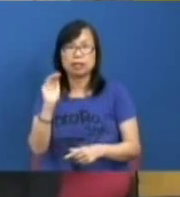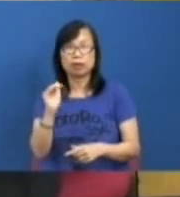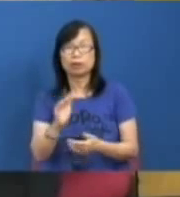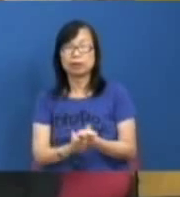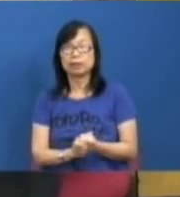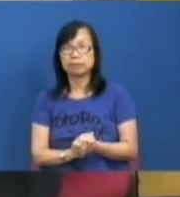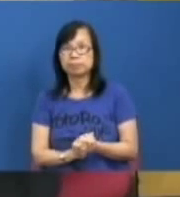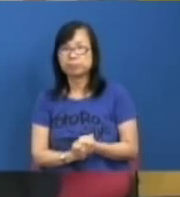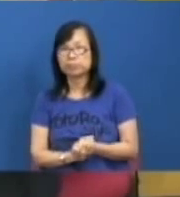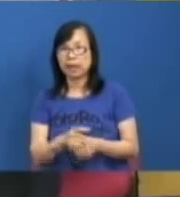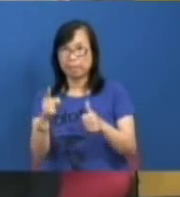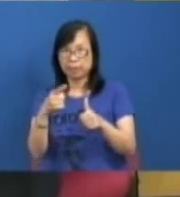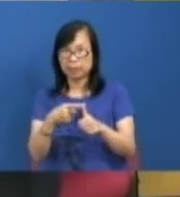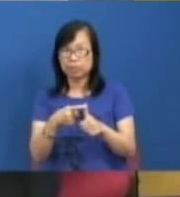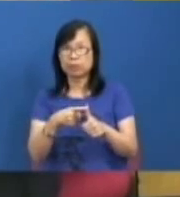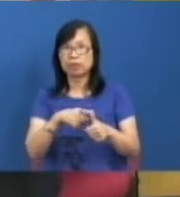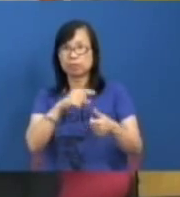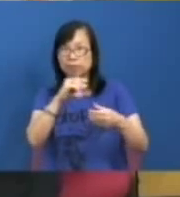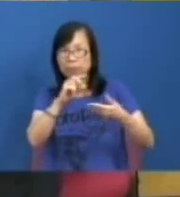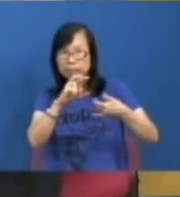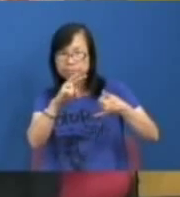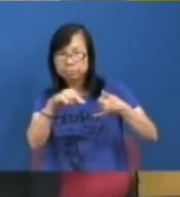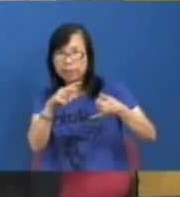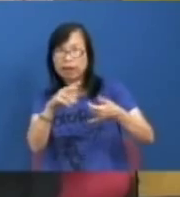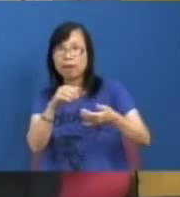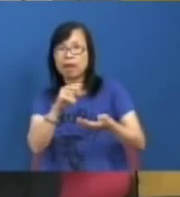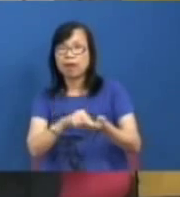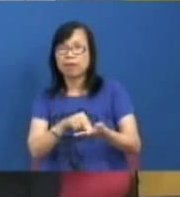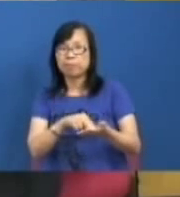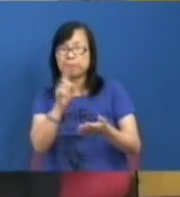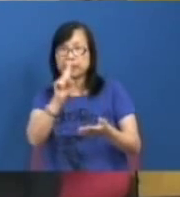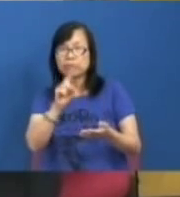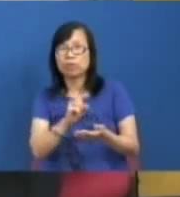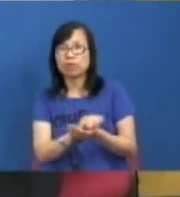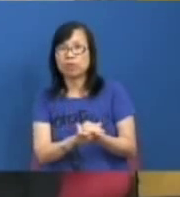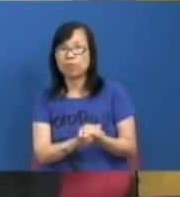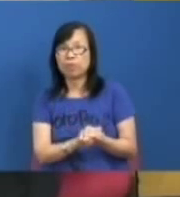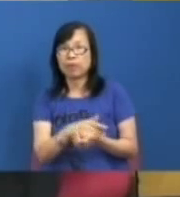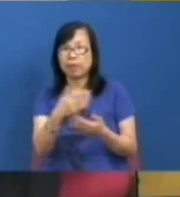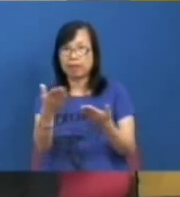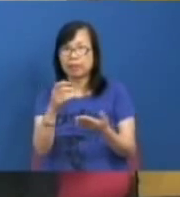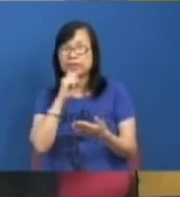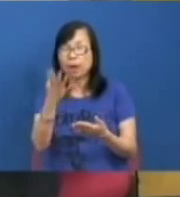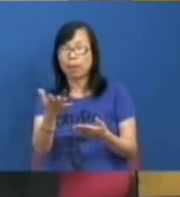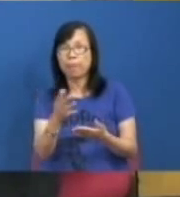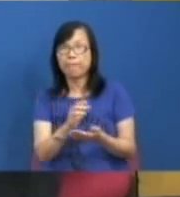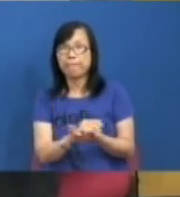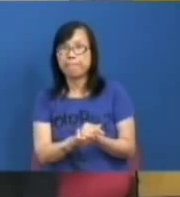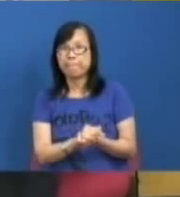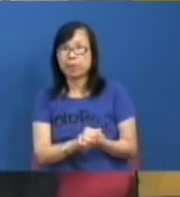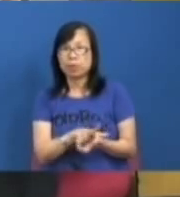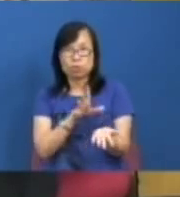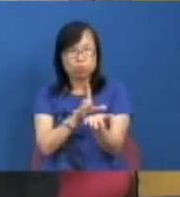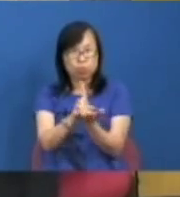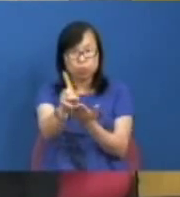可以係咪要做一個勘測報告，你先知道係邊個漏邊個噶嘛？ 咁呢通常你有啲咩，即係你哋咁即係專